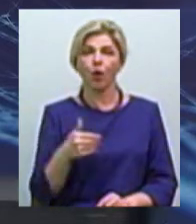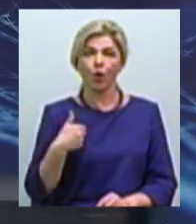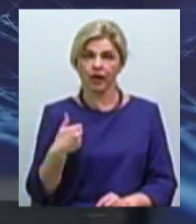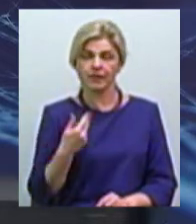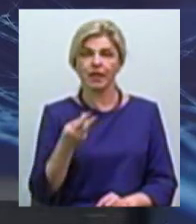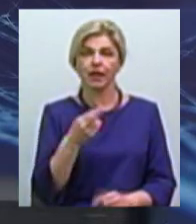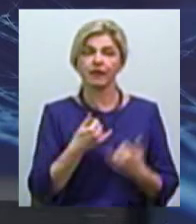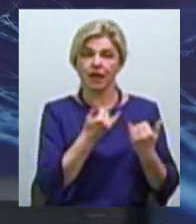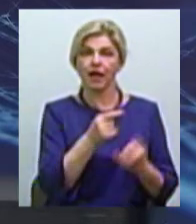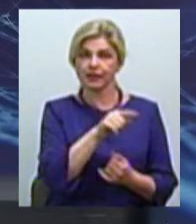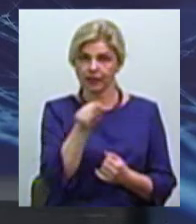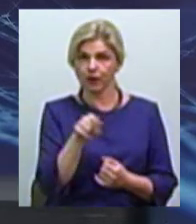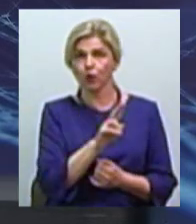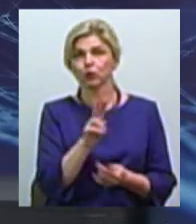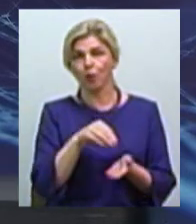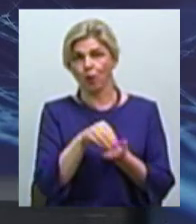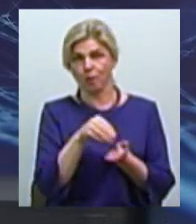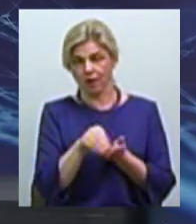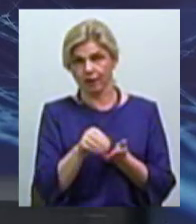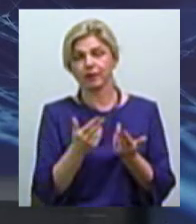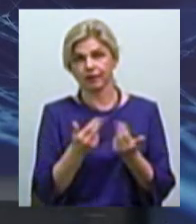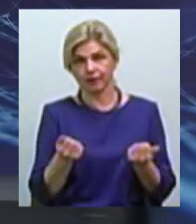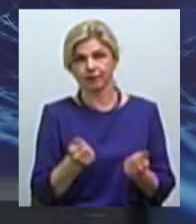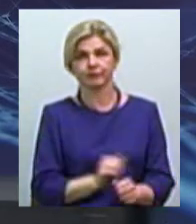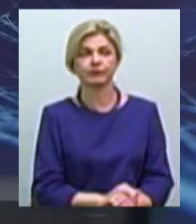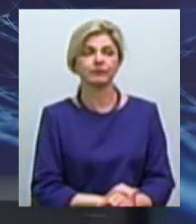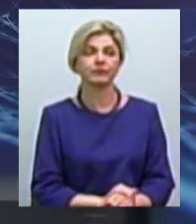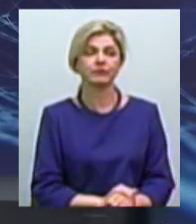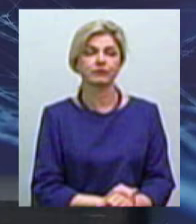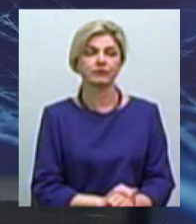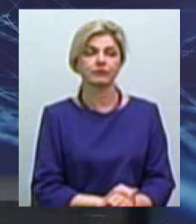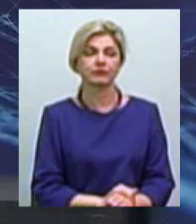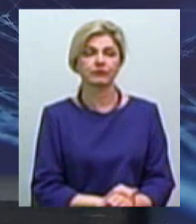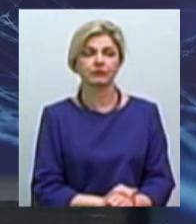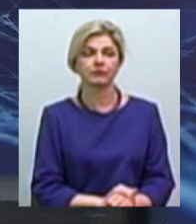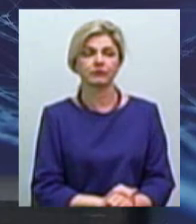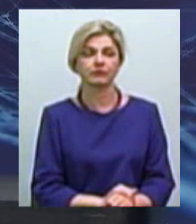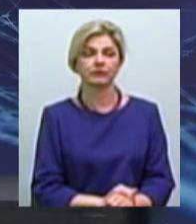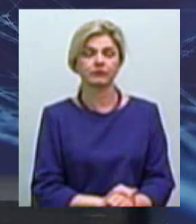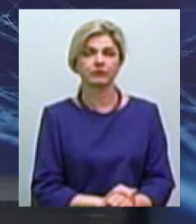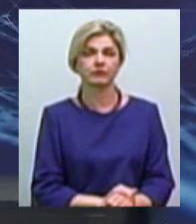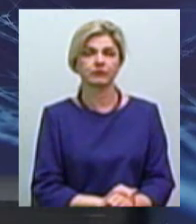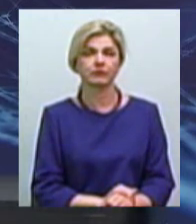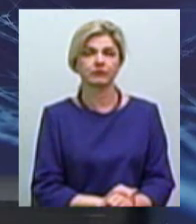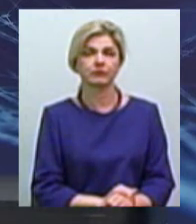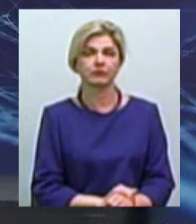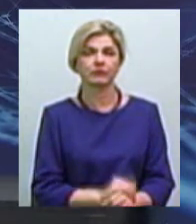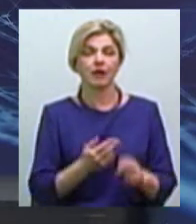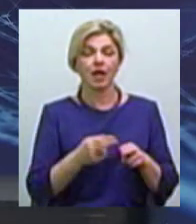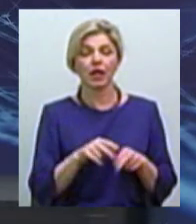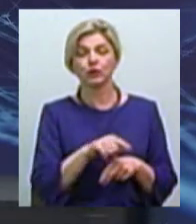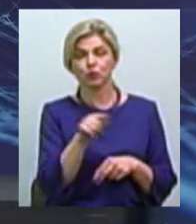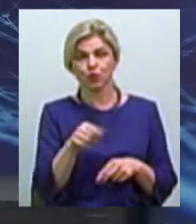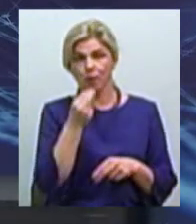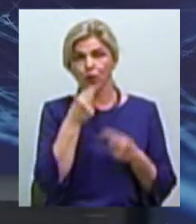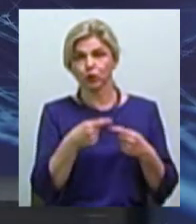покупає цю продукцію, так? Так. Ці продукти не проходять ветеринарну